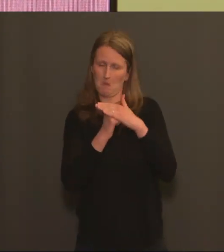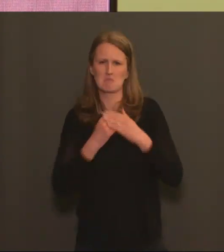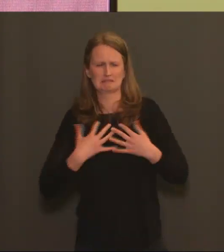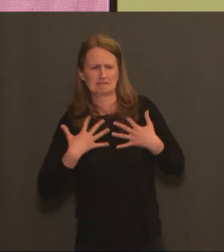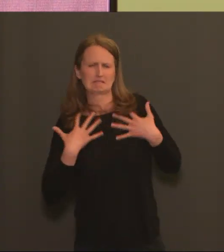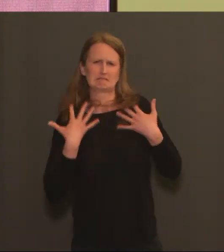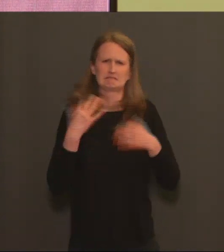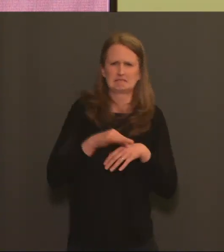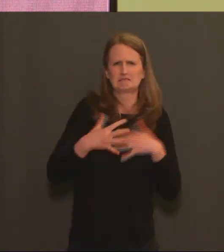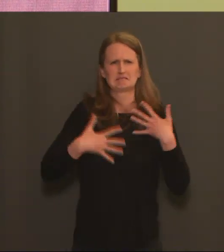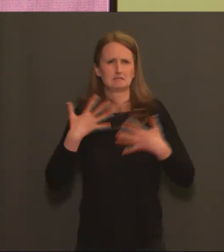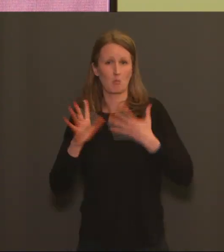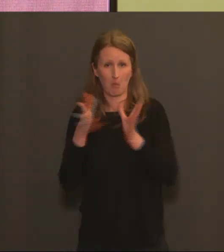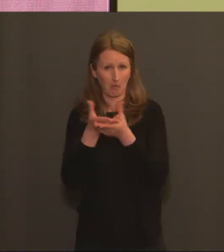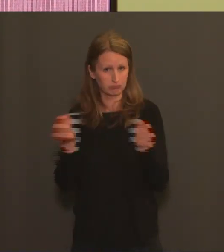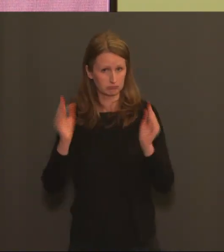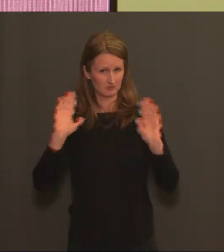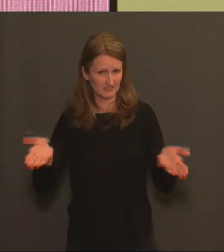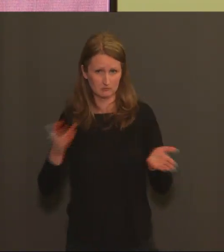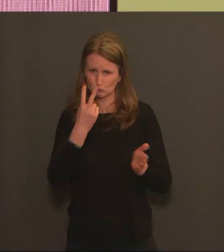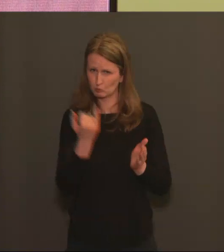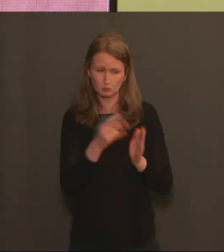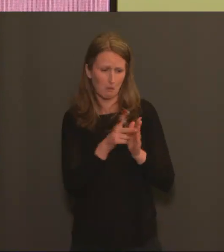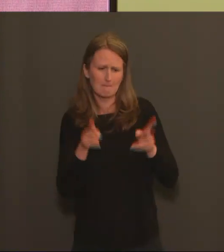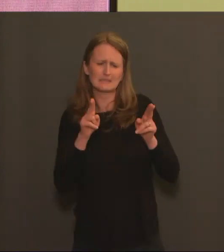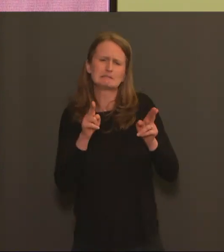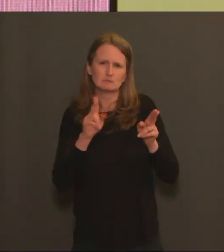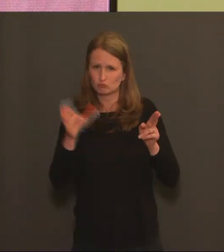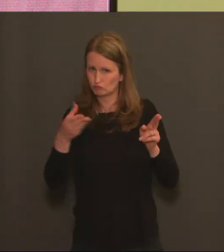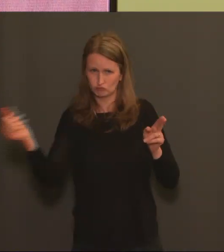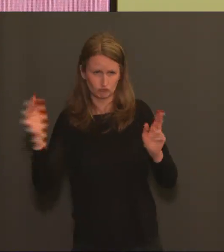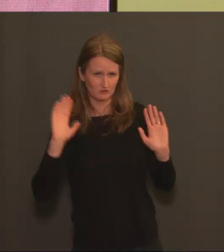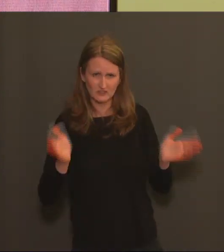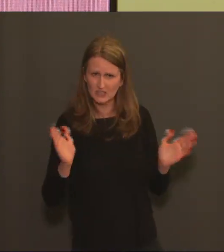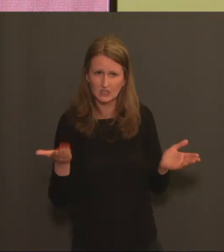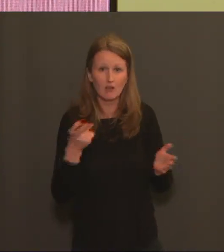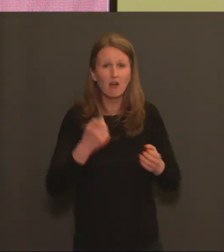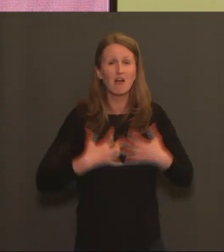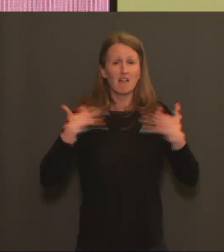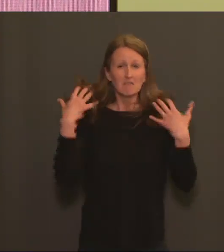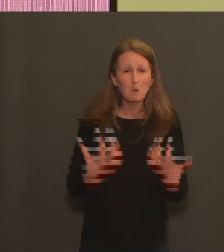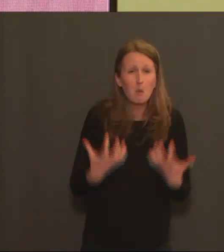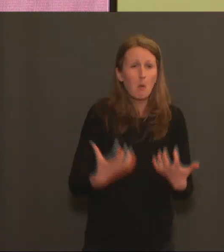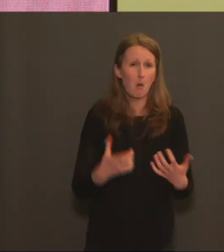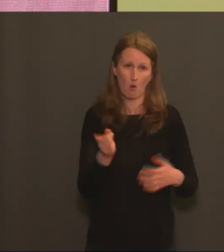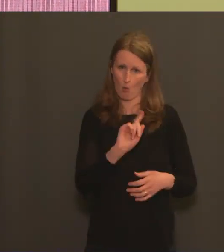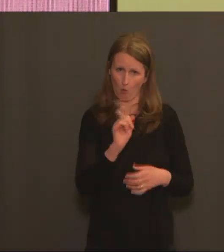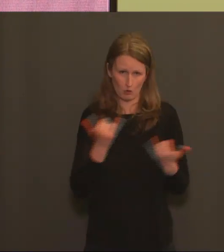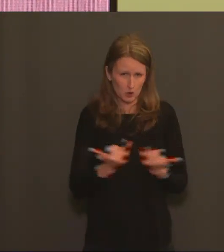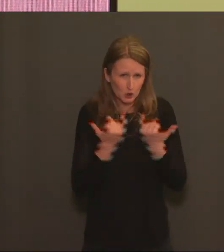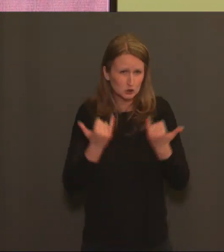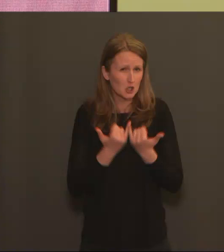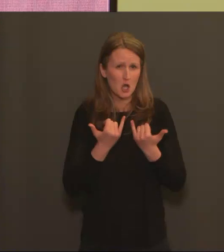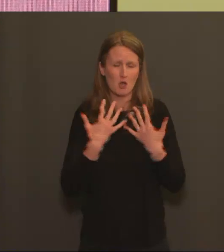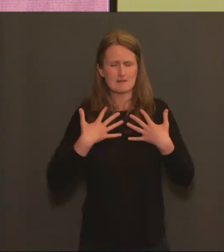Ces réactions sont, dans l'immense majorité des cas, légères et tout à fait transitoires. On a une expérience globale